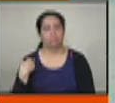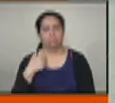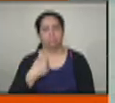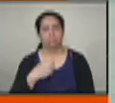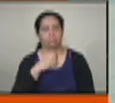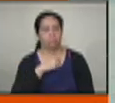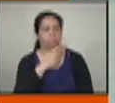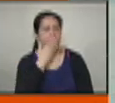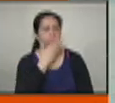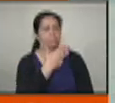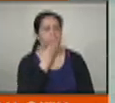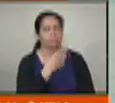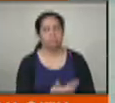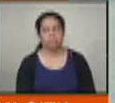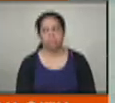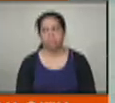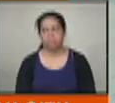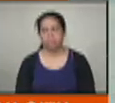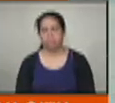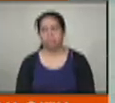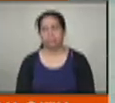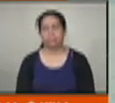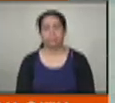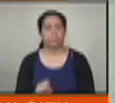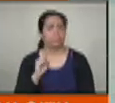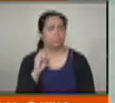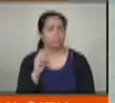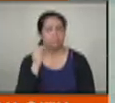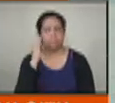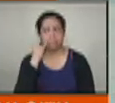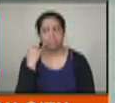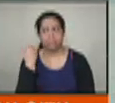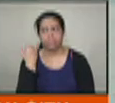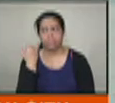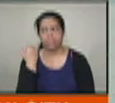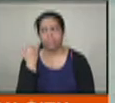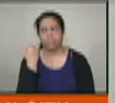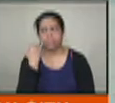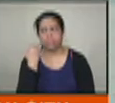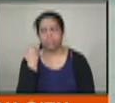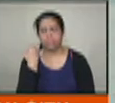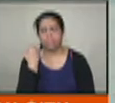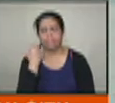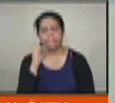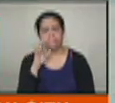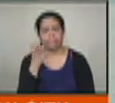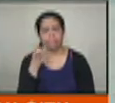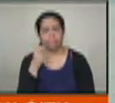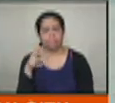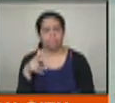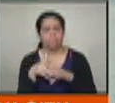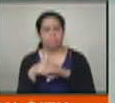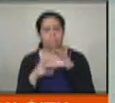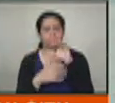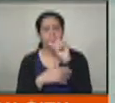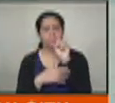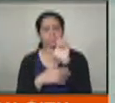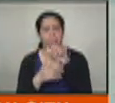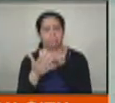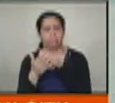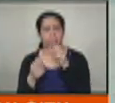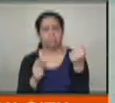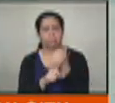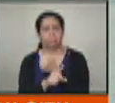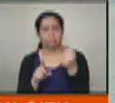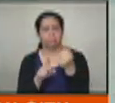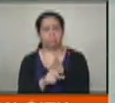Sige po, salamat po. Salamat po, chairman. So, Ma'am Jennifer. Pa? Kung gusto niyo po magsampa ng kaso laban po doon sa mga